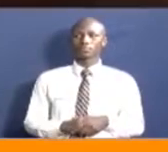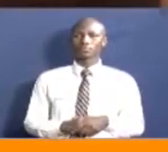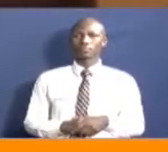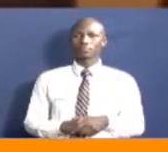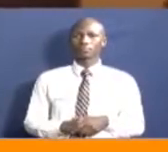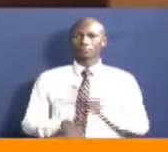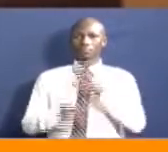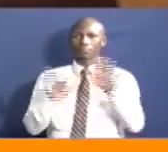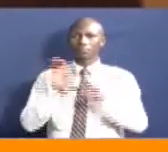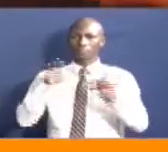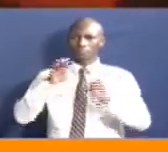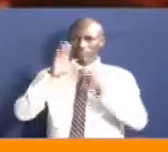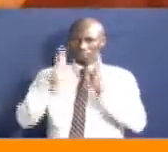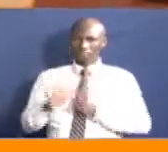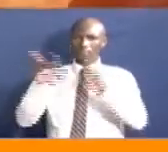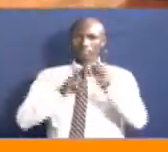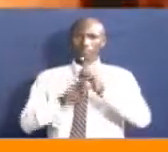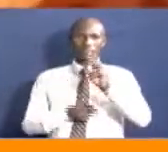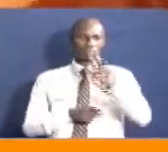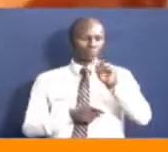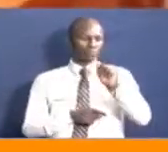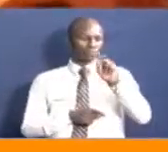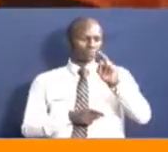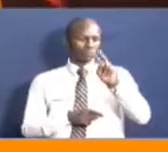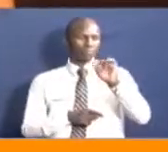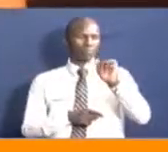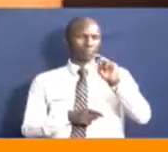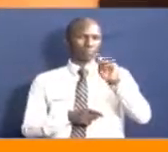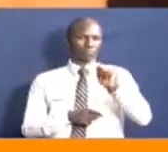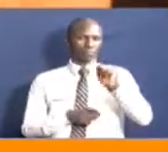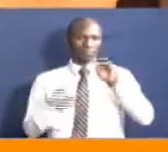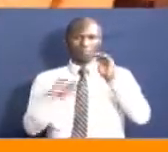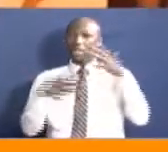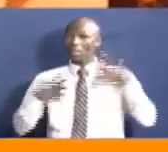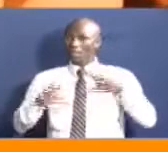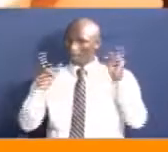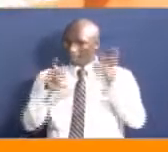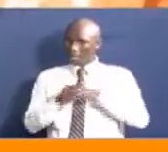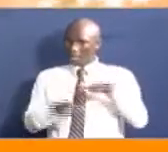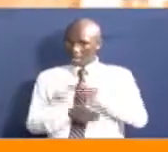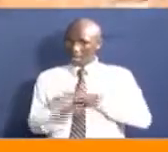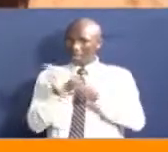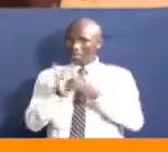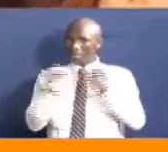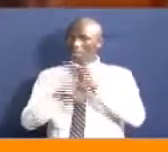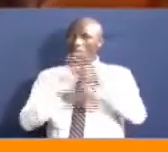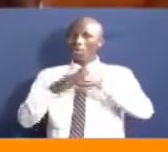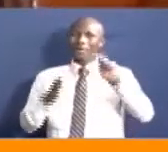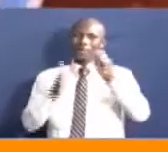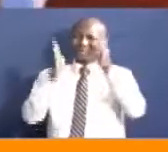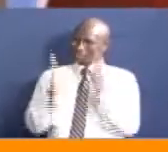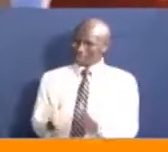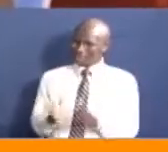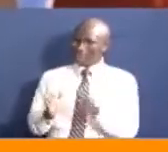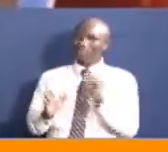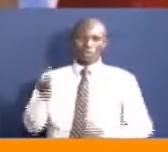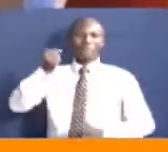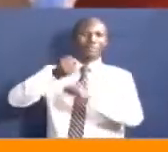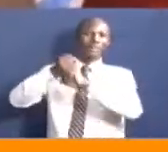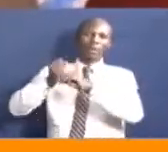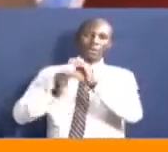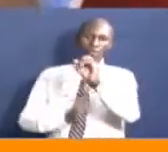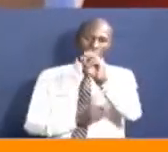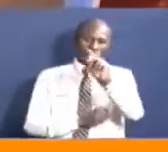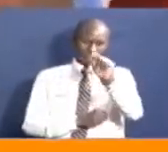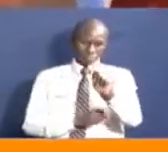Munini wa minister Muveani wa Ukui Muandu Wavinya Ndeti na Niwakulya kwa Eenenthi maelemeta ya Ukambani na Kenya oonde kukwata mba ungwata na